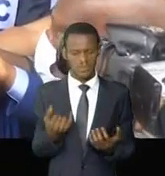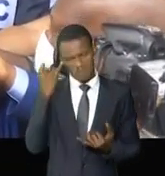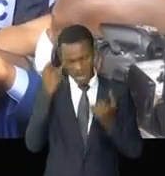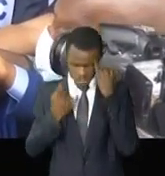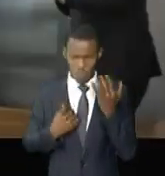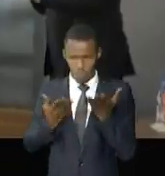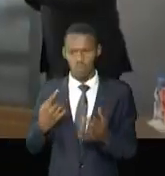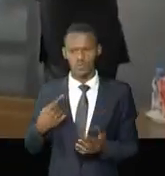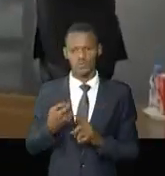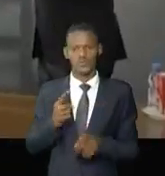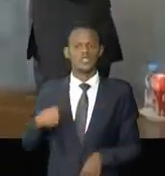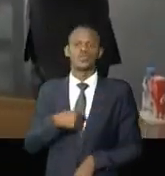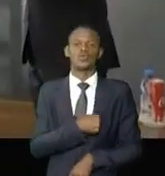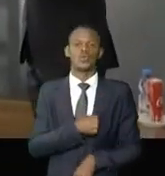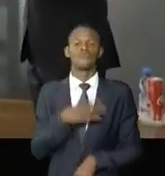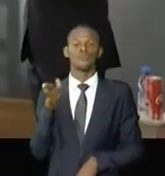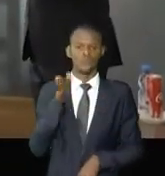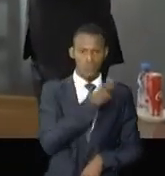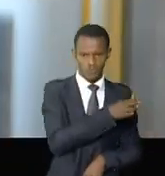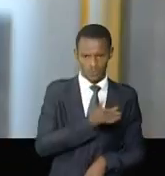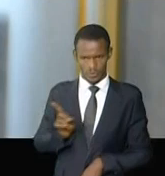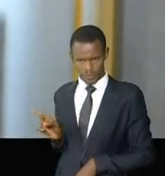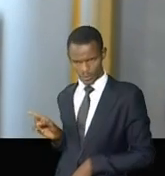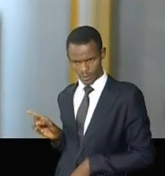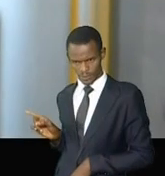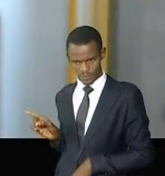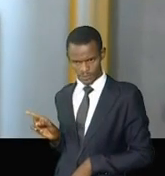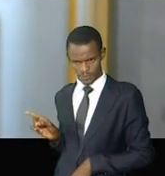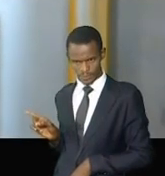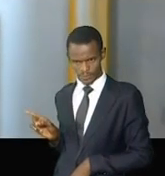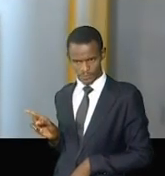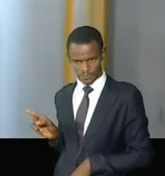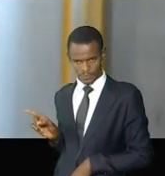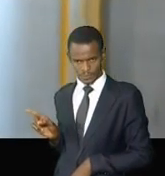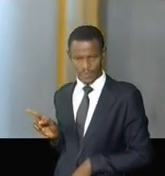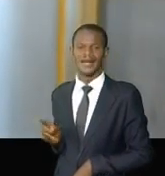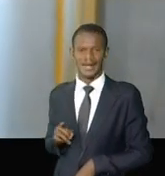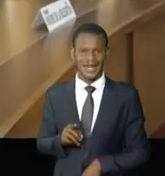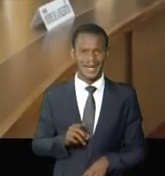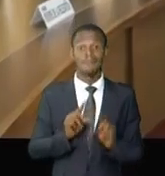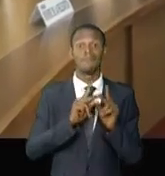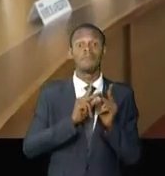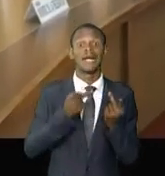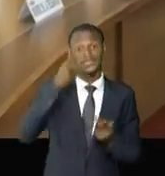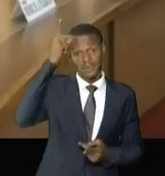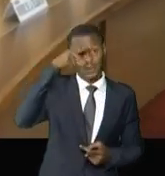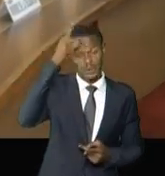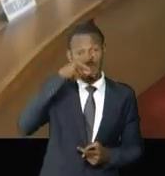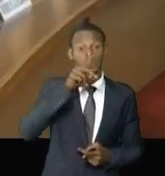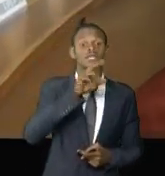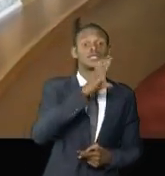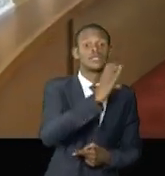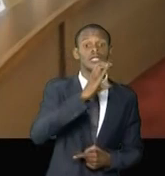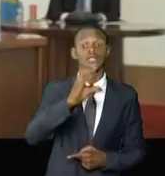le programme de son gouvernement. Lambert Mendeo Malanga, autorité morale de la Convention des Congolais Unis CCU, s'est dit prêt à